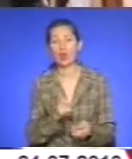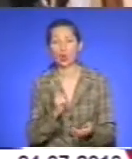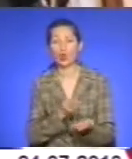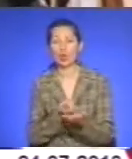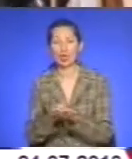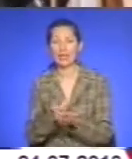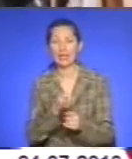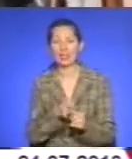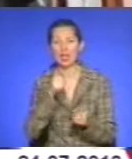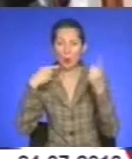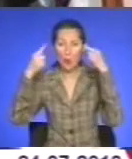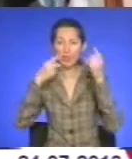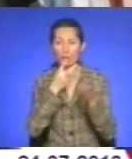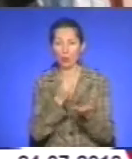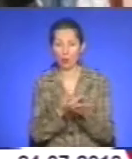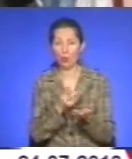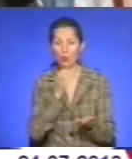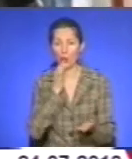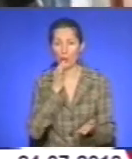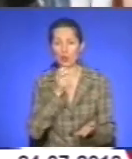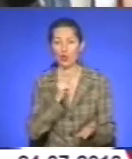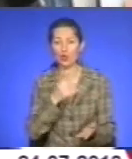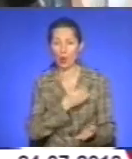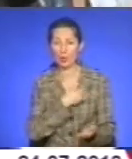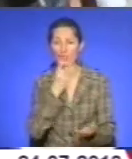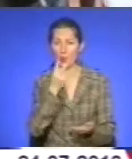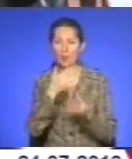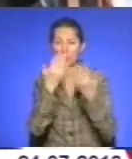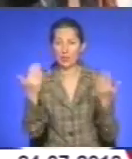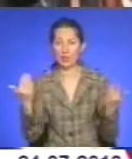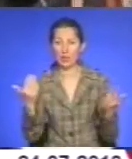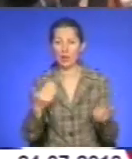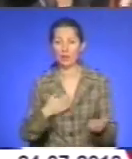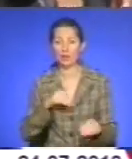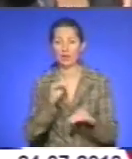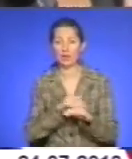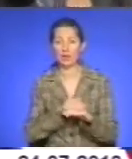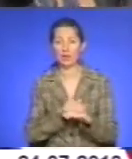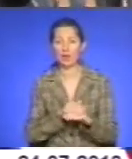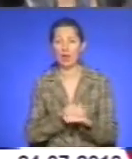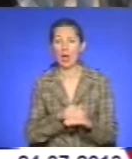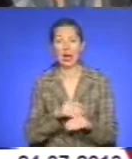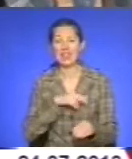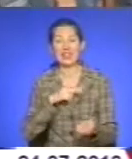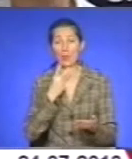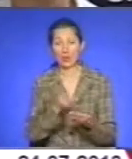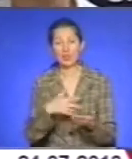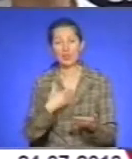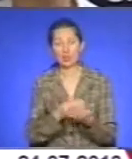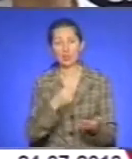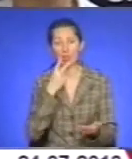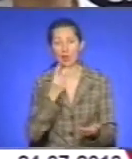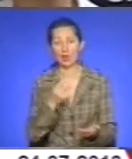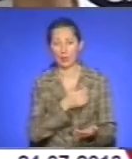подобаються, котрі вони би хотіли бачити на стінах. І ми фактично не показали своє бачення, а показали бачення діточок. Ми